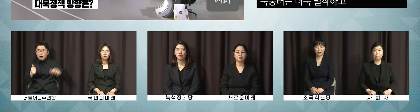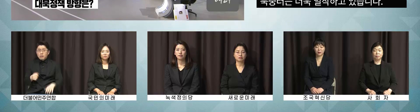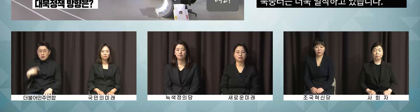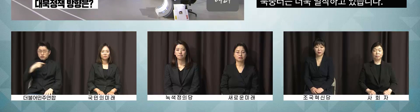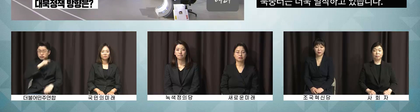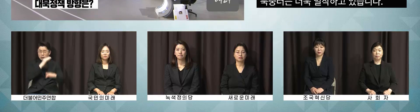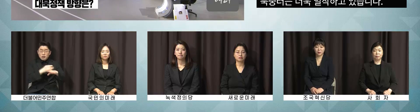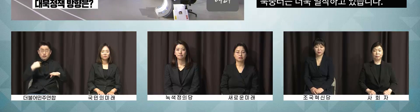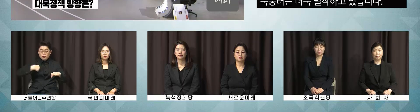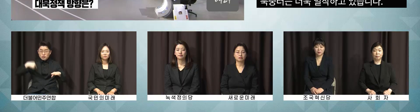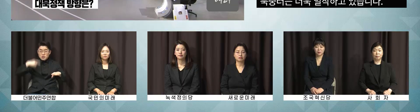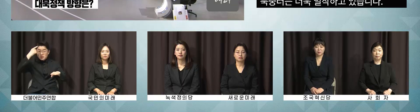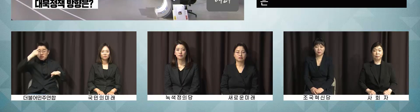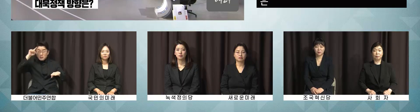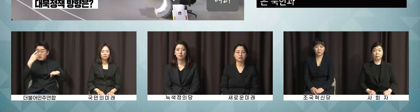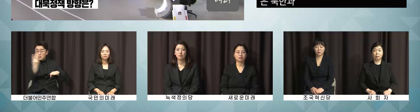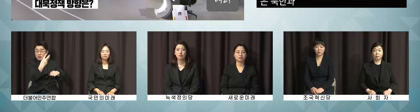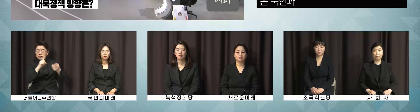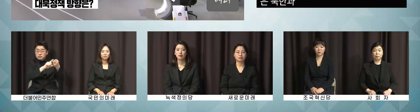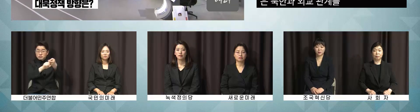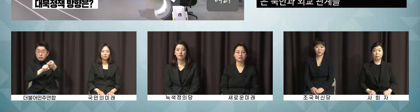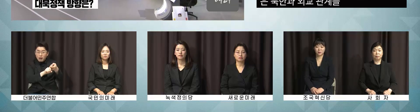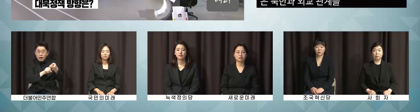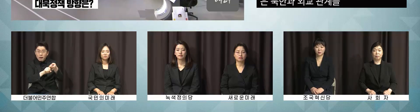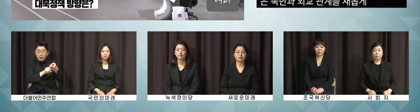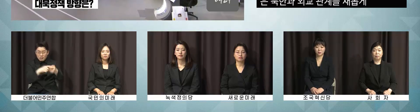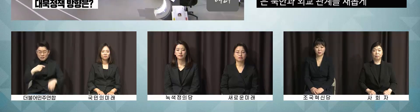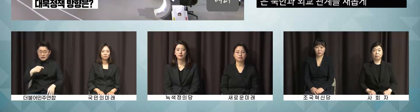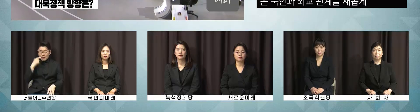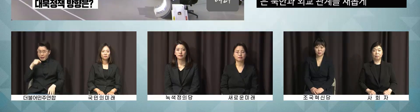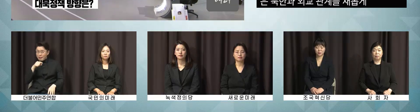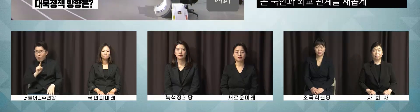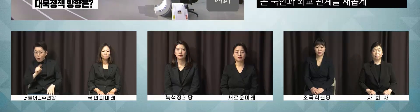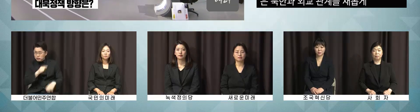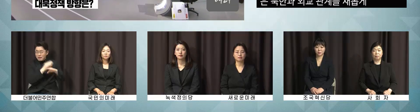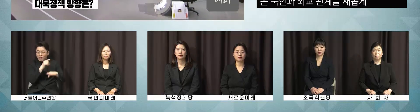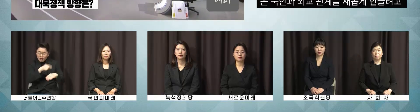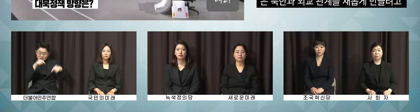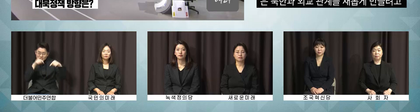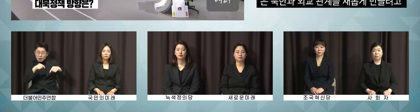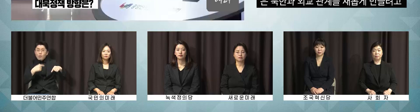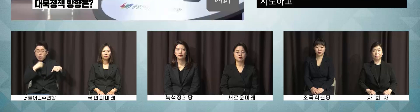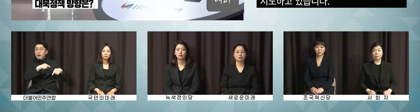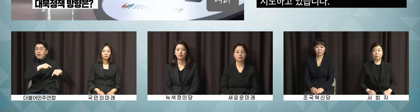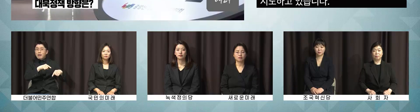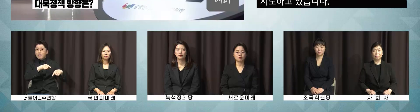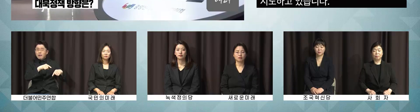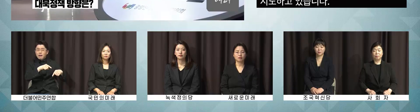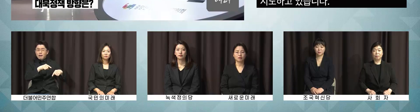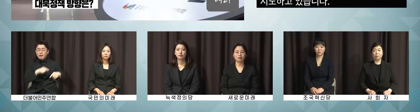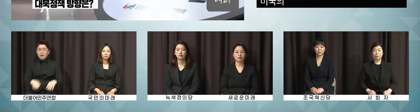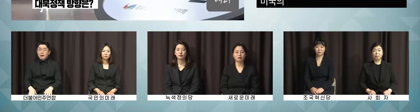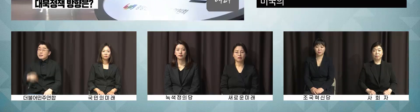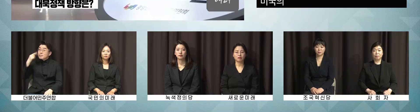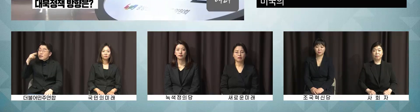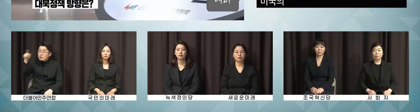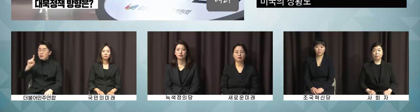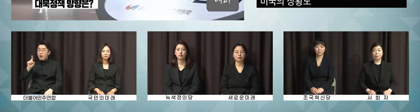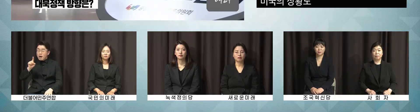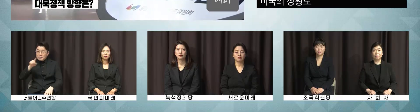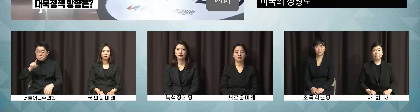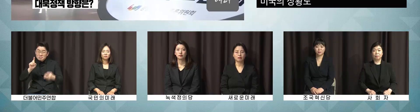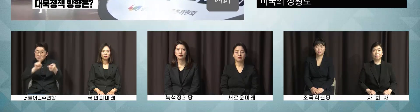일본은 북한과 외교 관계를 새롭게 만들려고 시도하고 있습니다. 미국의 상황도